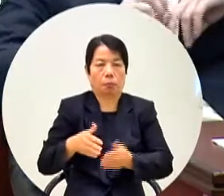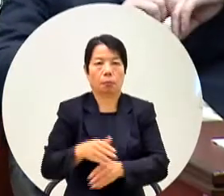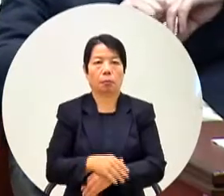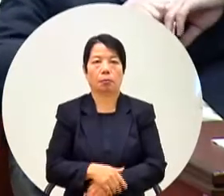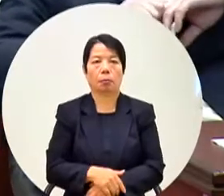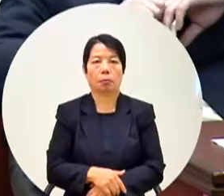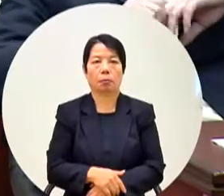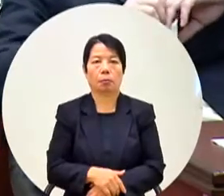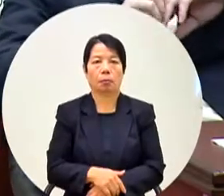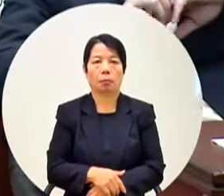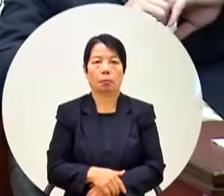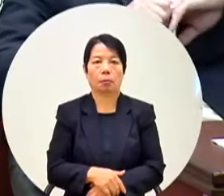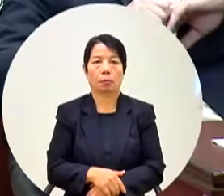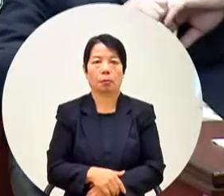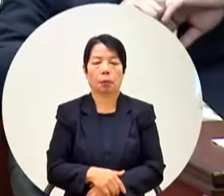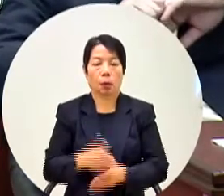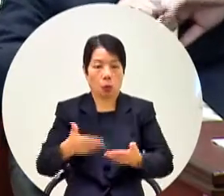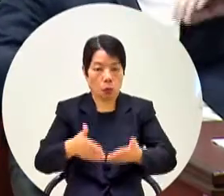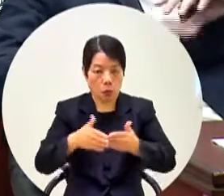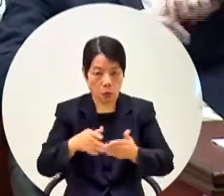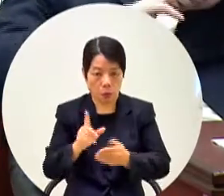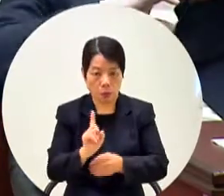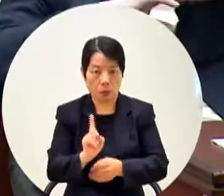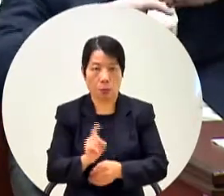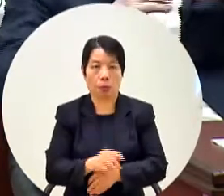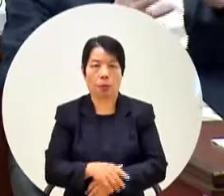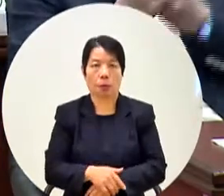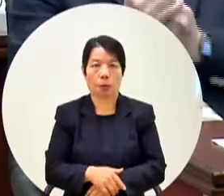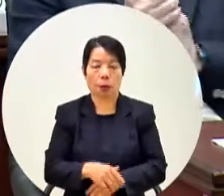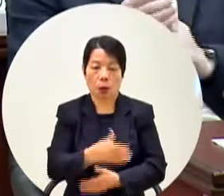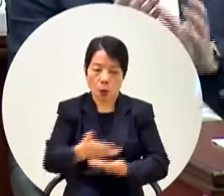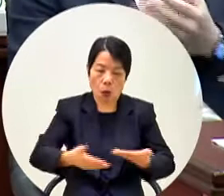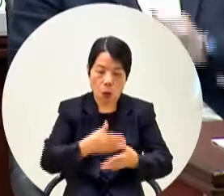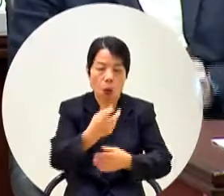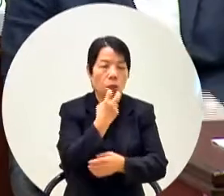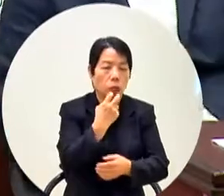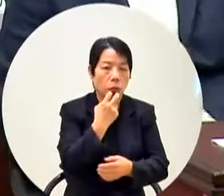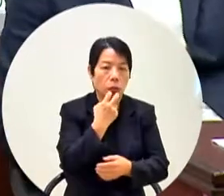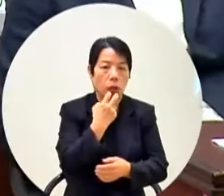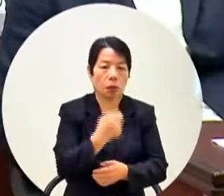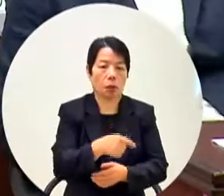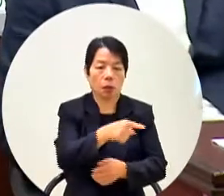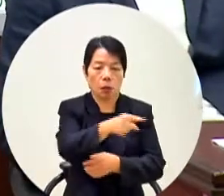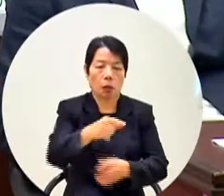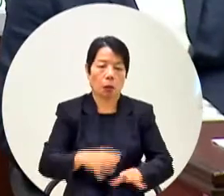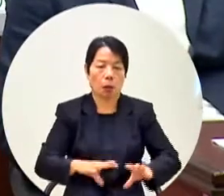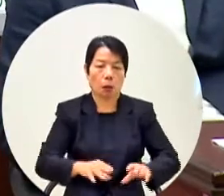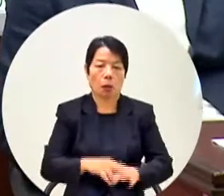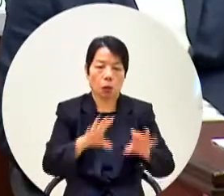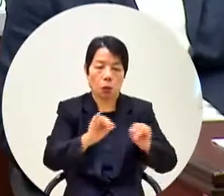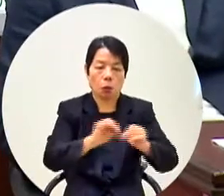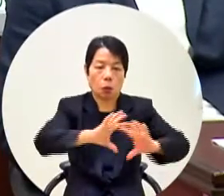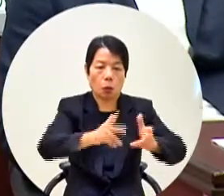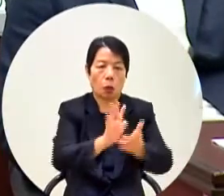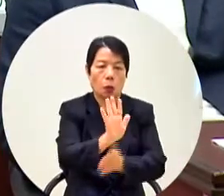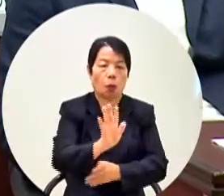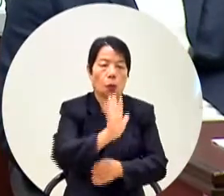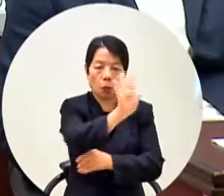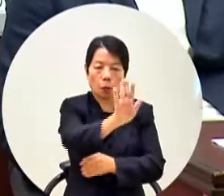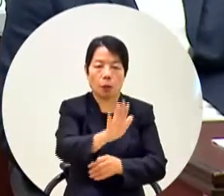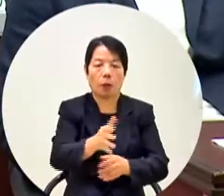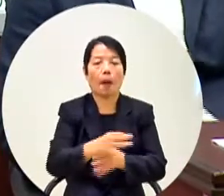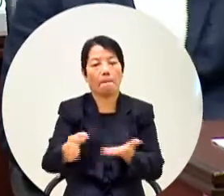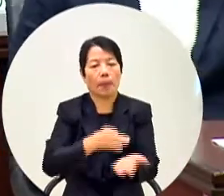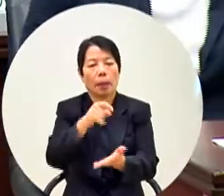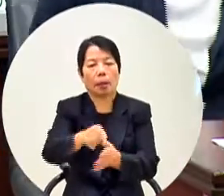吼、哦！啊，即重点的问题，就是协调中央，尽量即国有地来卖予咱遮的民